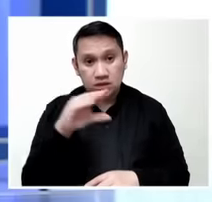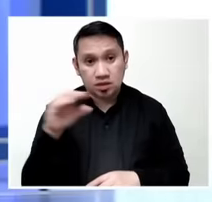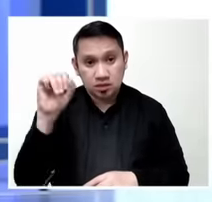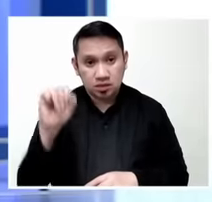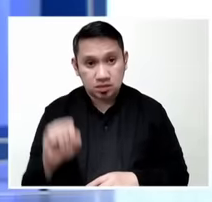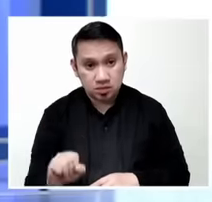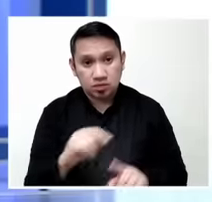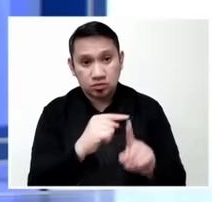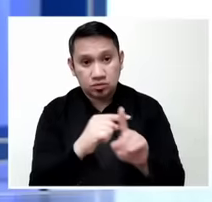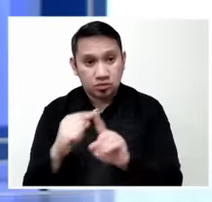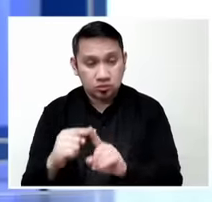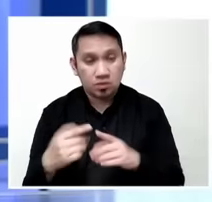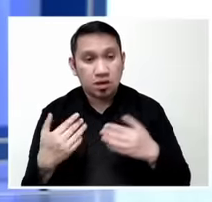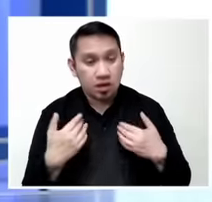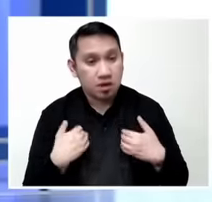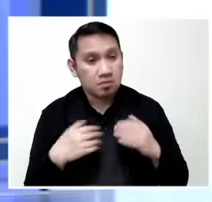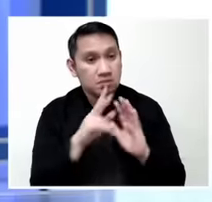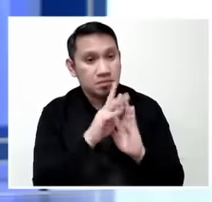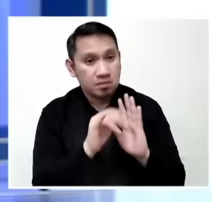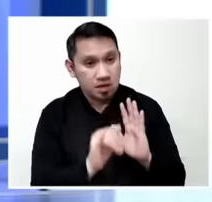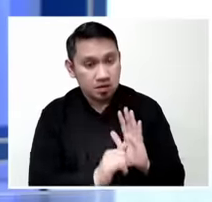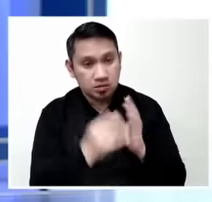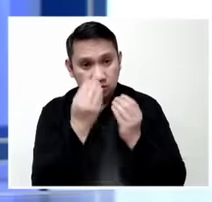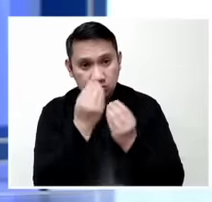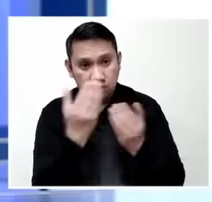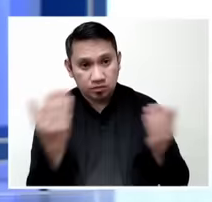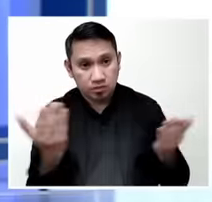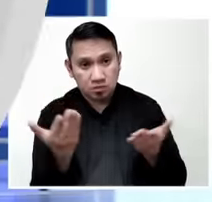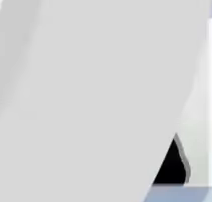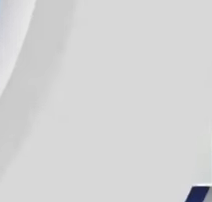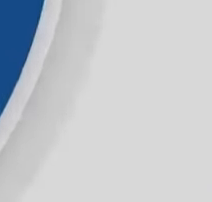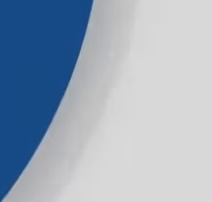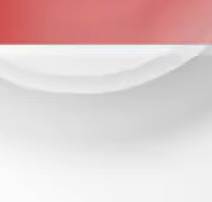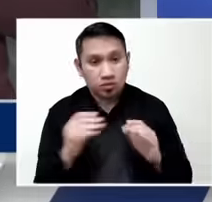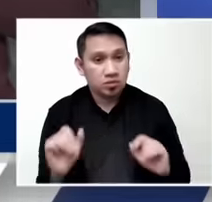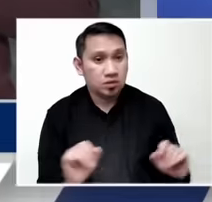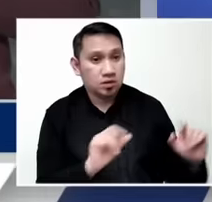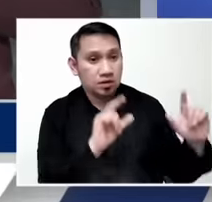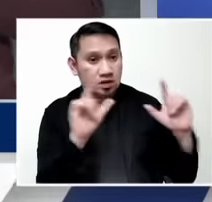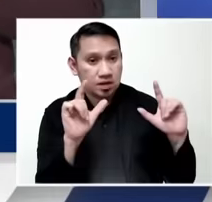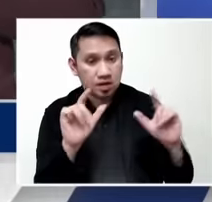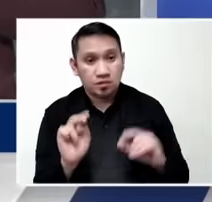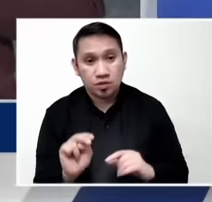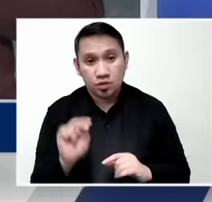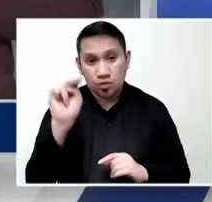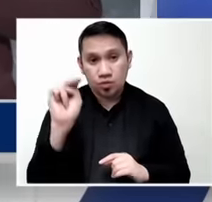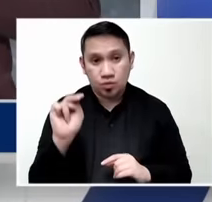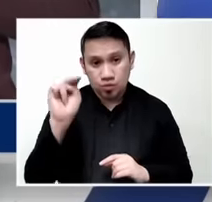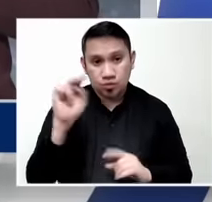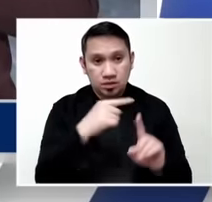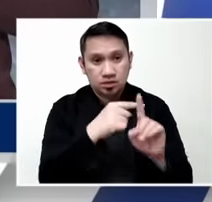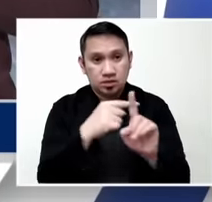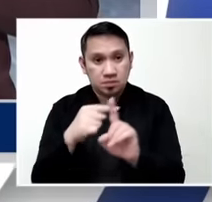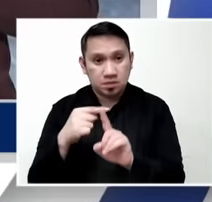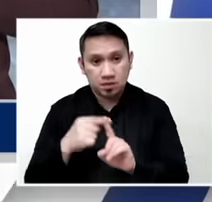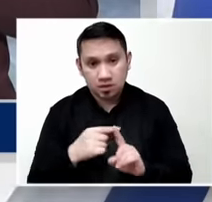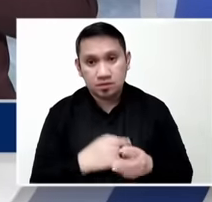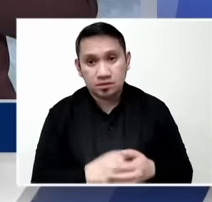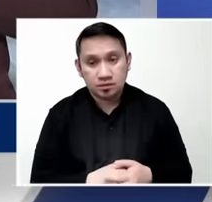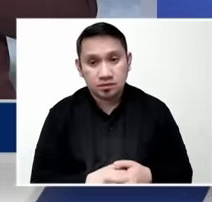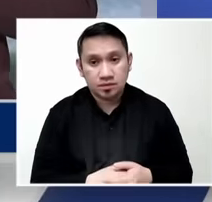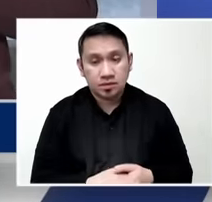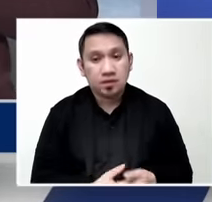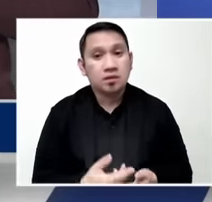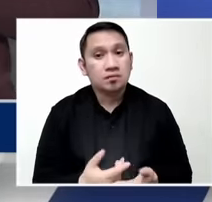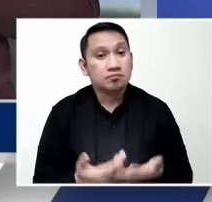mga sementeryo sa parating na undas. Live mula sa Manila North Cemetery, Kapatrol si Rafael Bozano. Rafael, anong